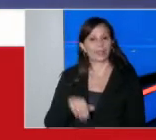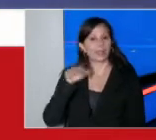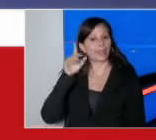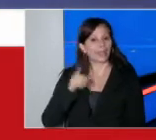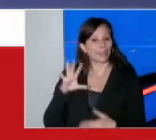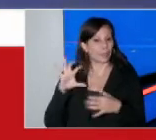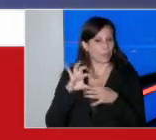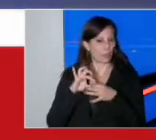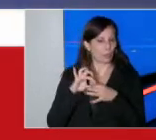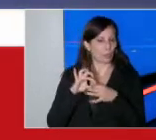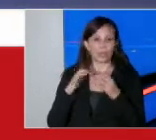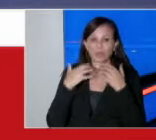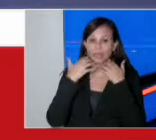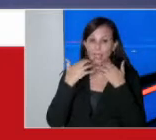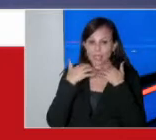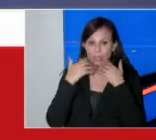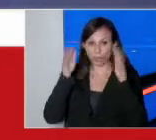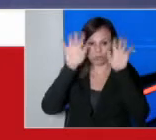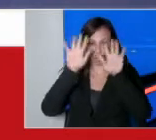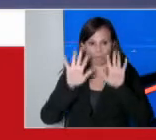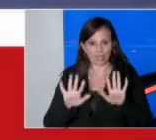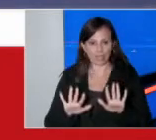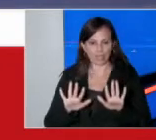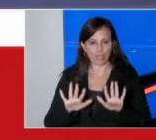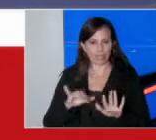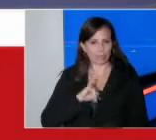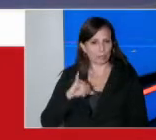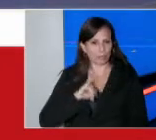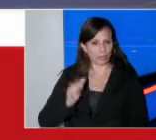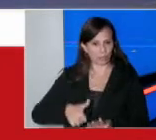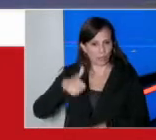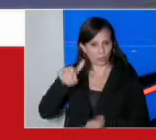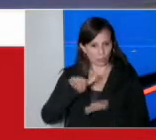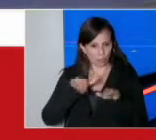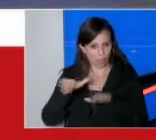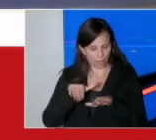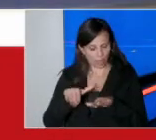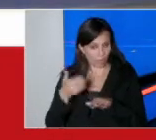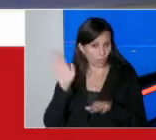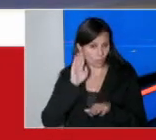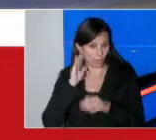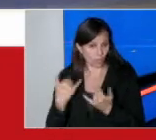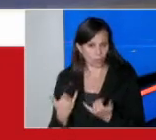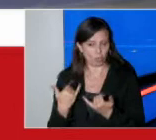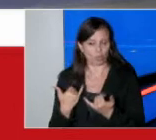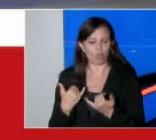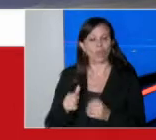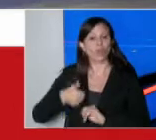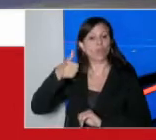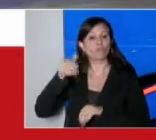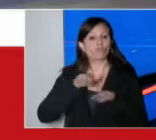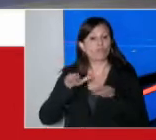החיבור, אז יש פה סיפור הוליוודי מרתק על ראש ממשלה, וזה מה שאנחנו שומעים היום מהעדות של ניר חפץ, על ראש